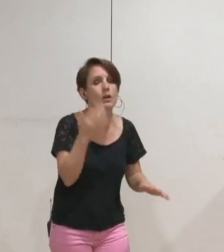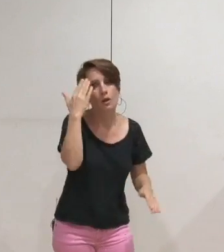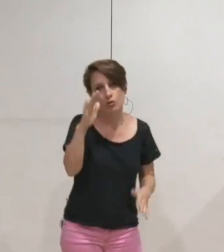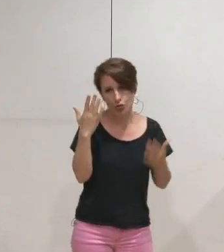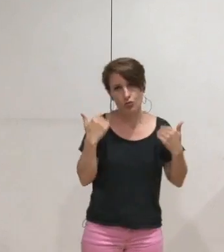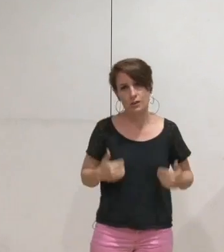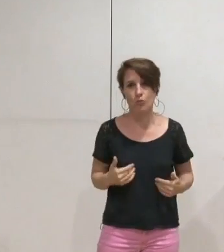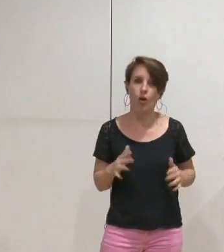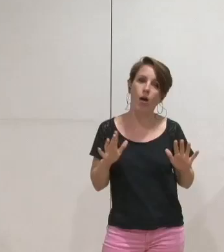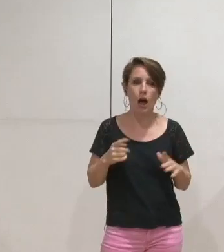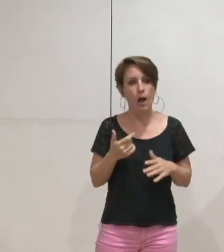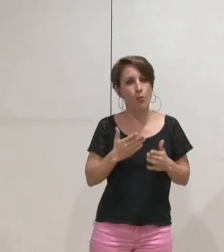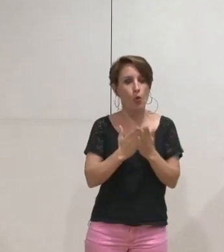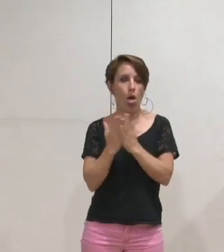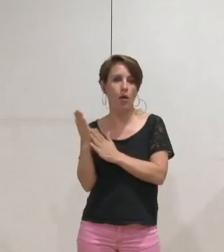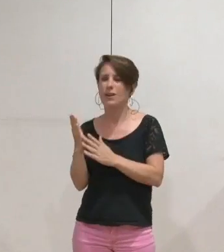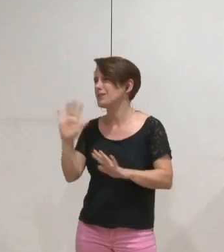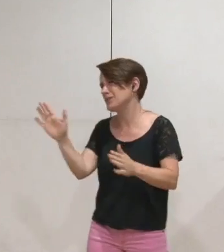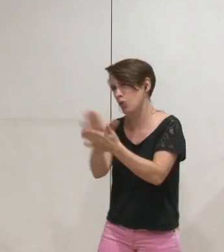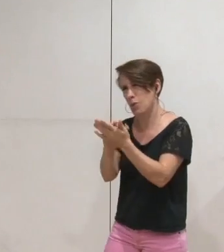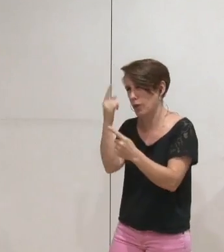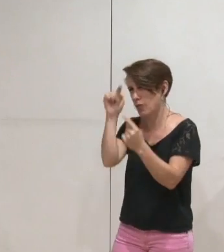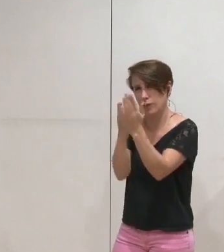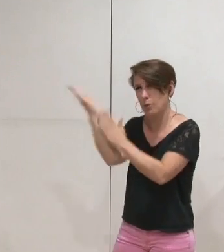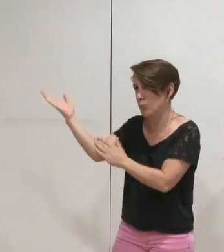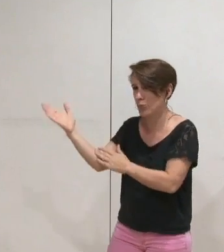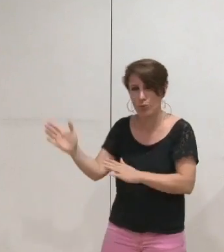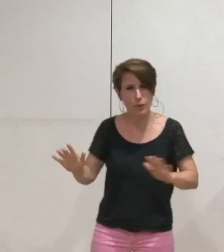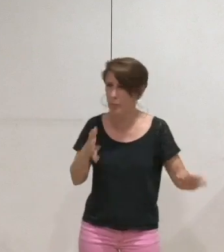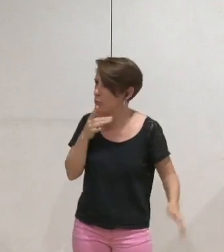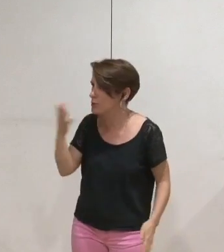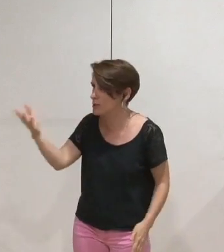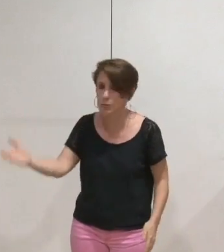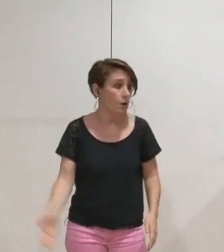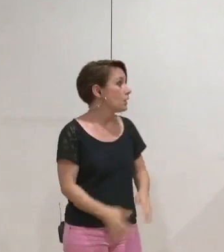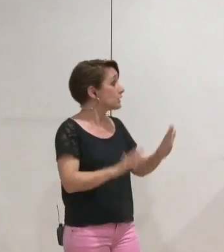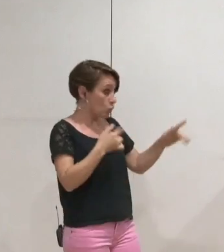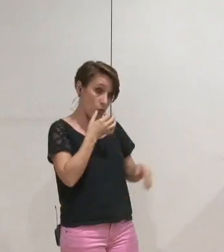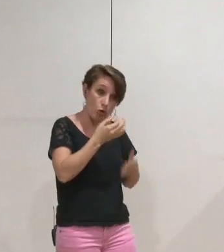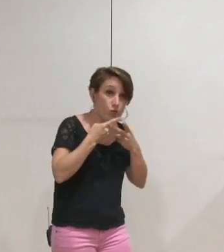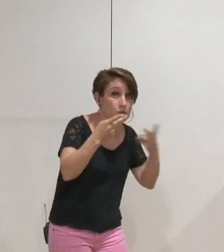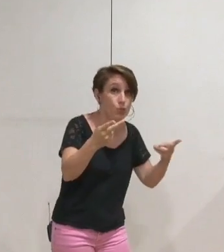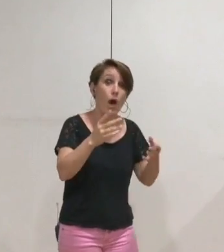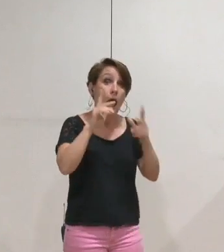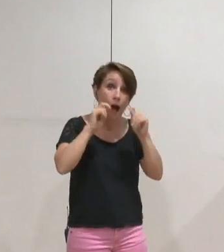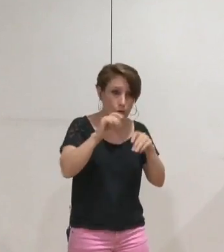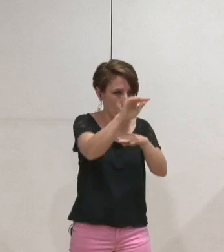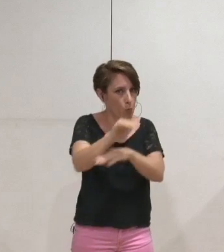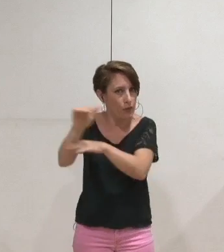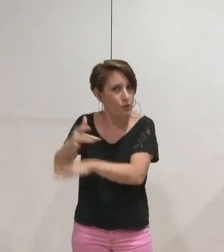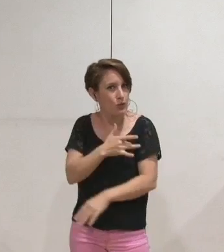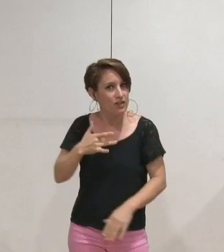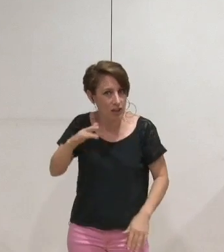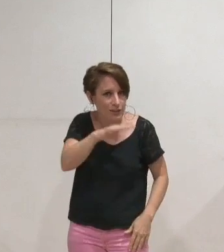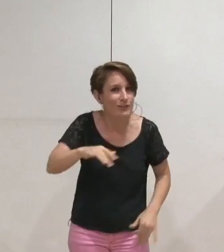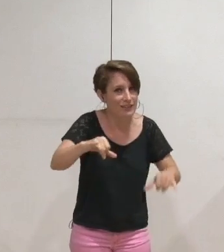peu borderl dis par chose d'essentiel c'est la santé de nos jeunes qui est en jeu et je me devais vous